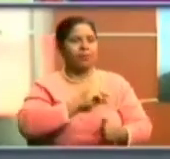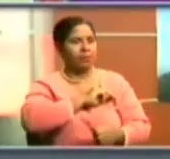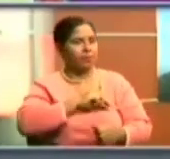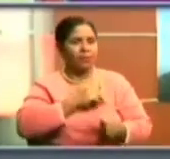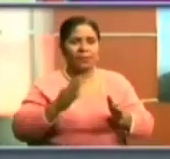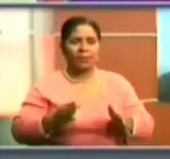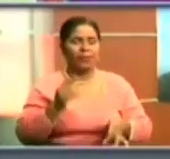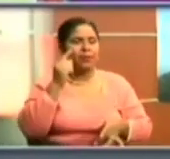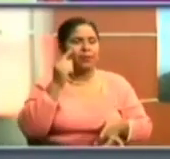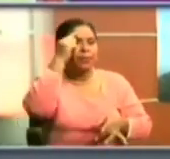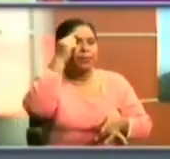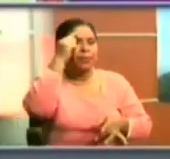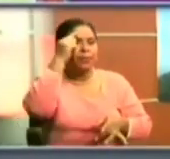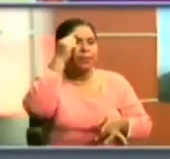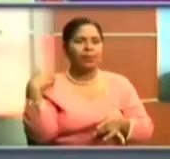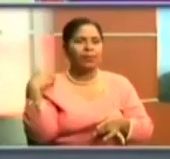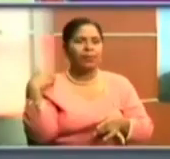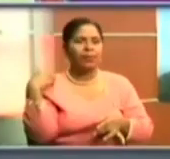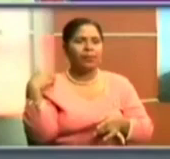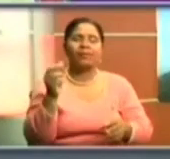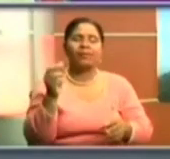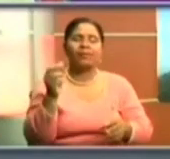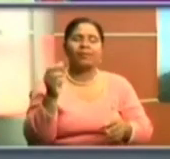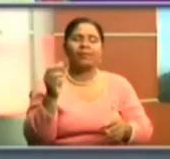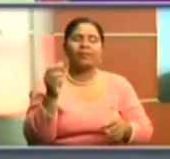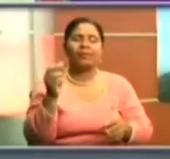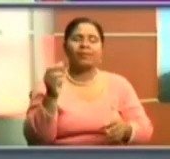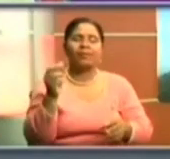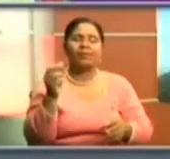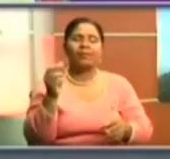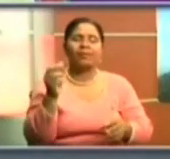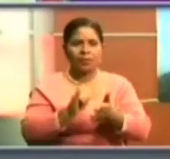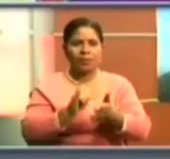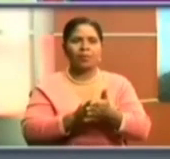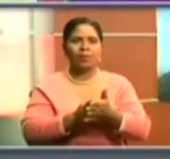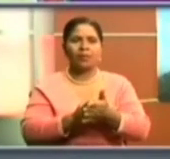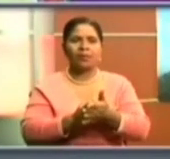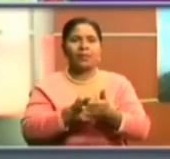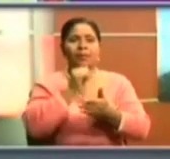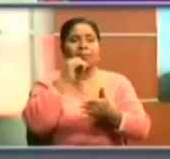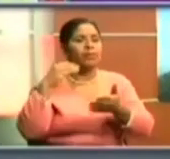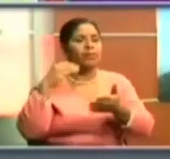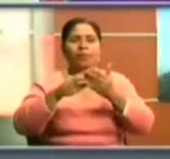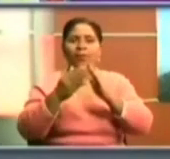nous pensons que c'est parce que pas gagné. Implication communio, intercommunalité.